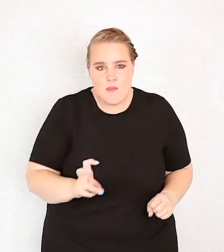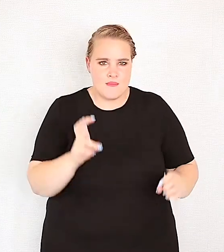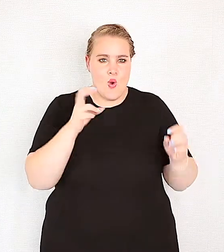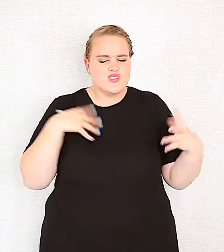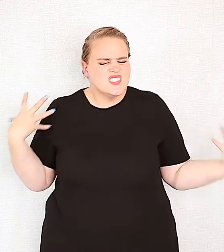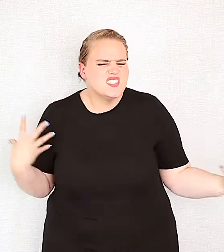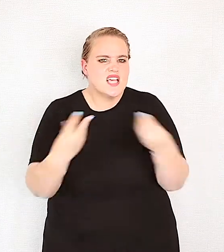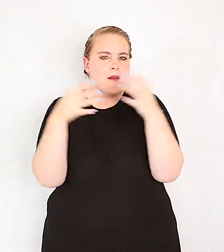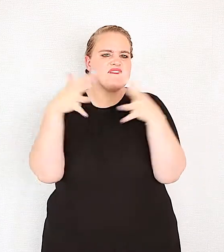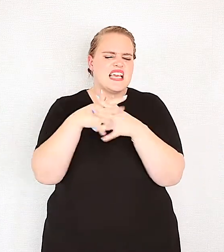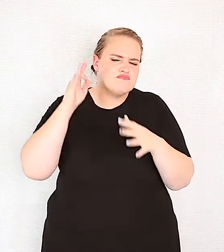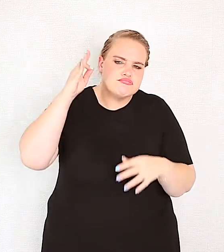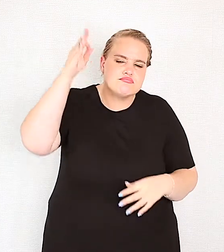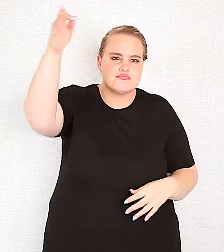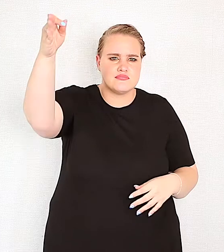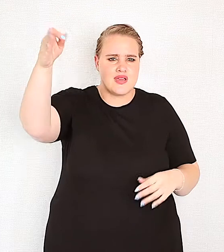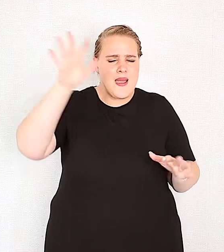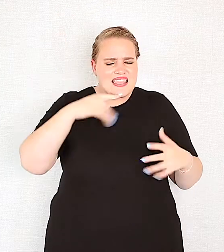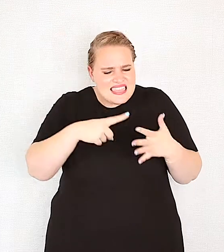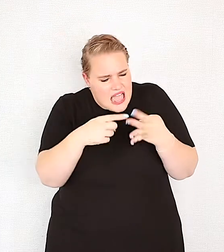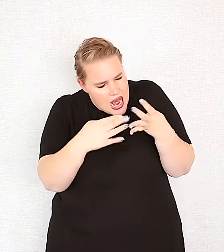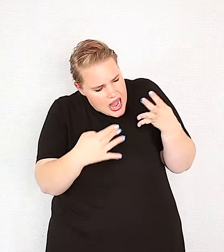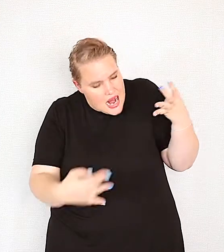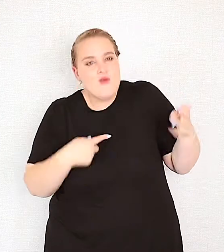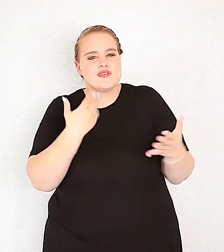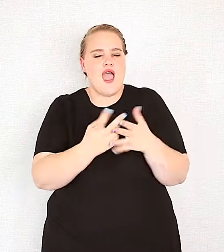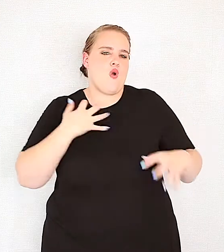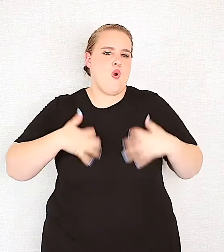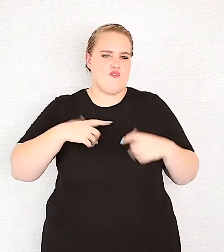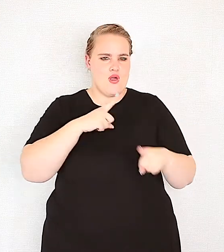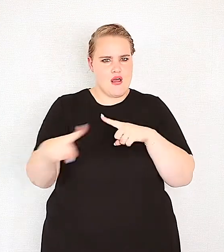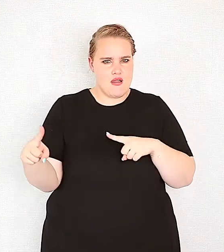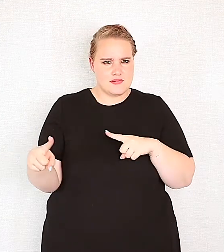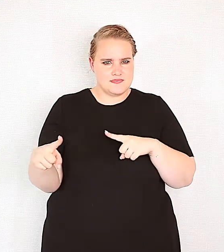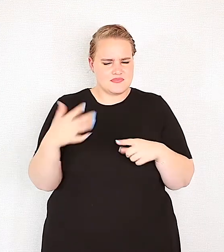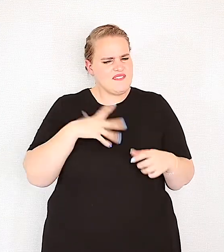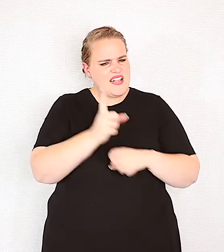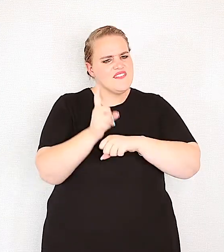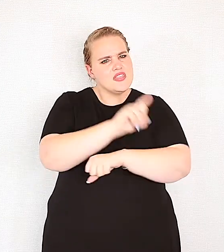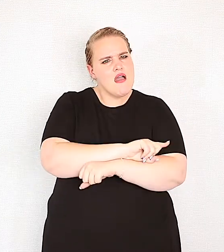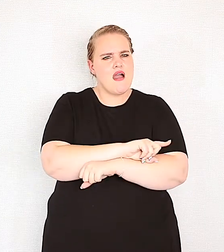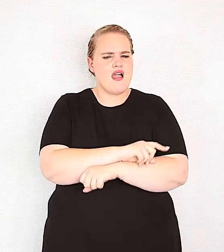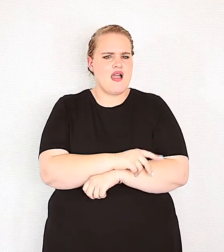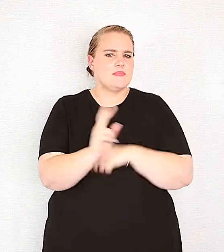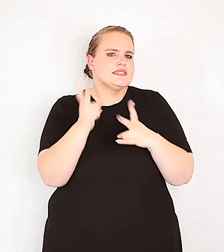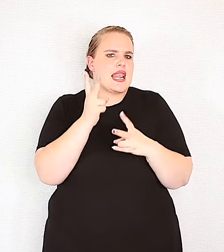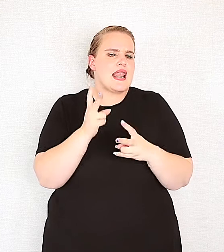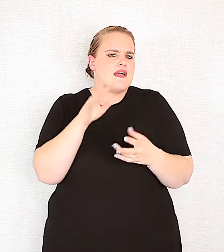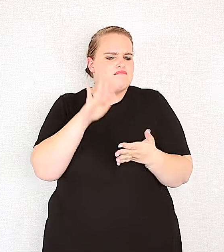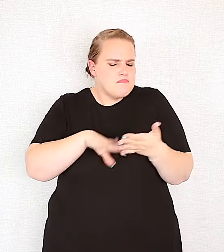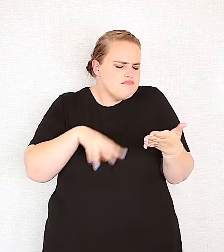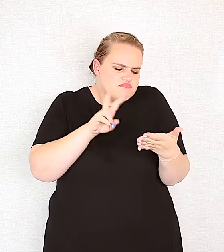ons gaan allemaal in die huis van die Heere wees, tot in linkte van daar, daar is soveel goed, waar ek in jou opgewonde kan raak, wil jy nie vandag miskien